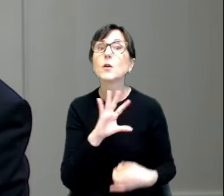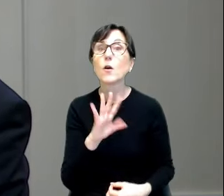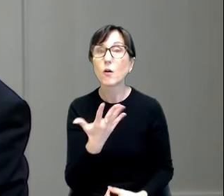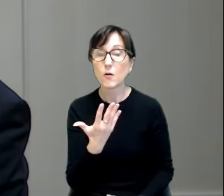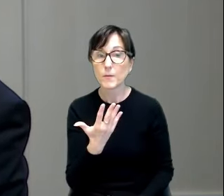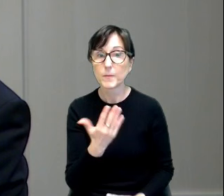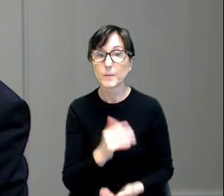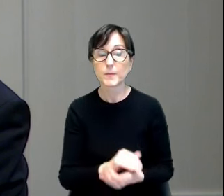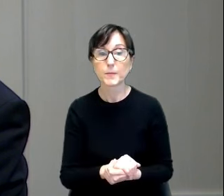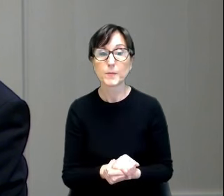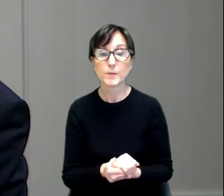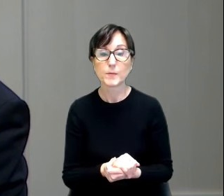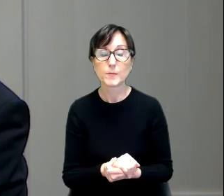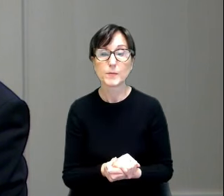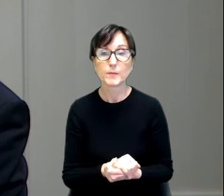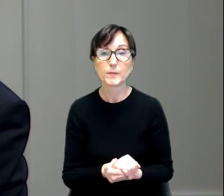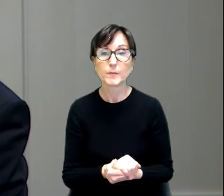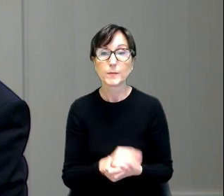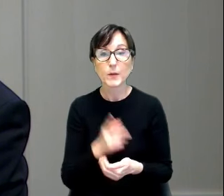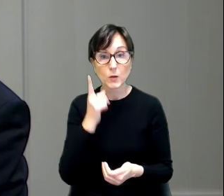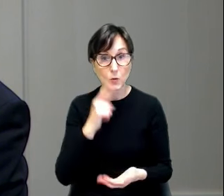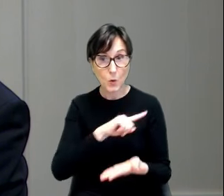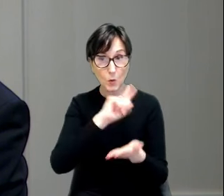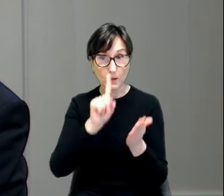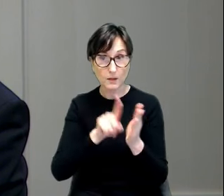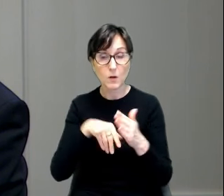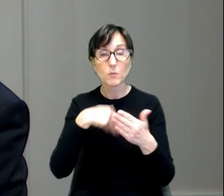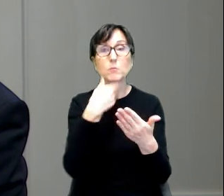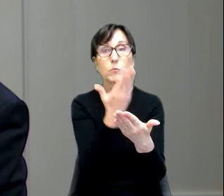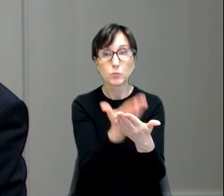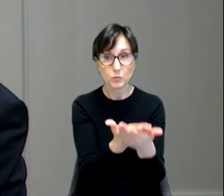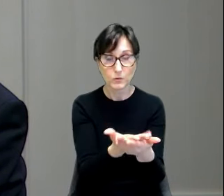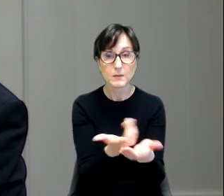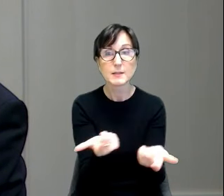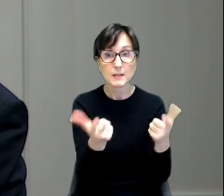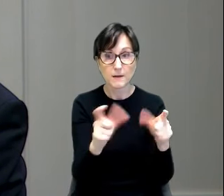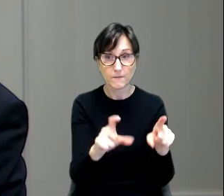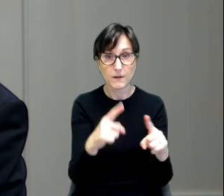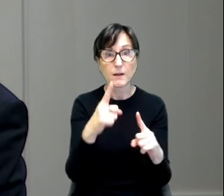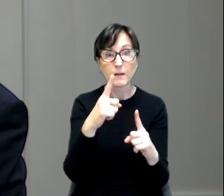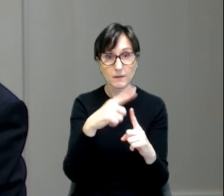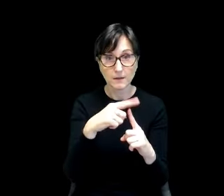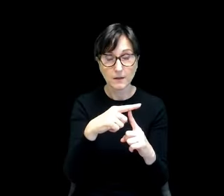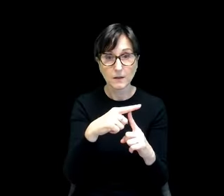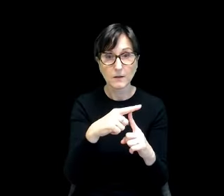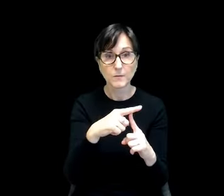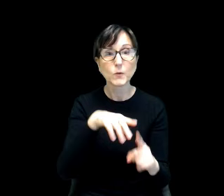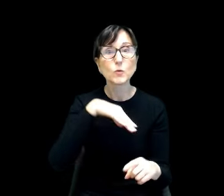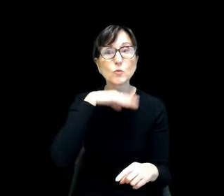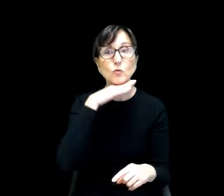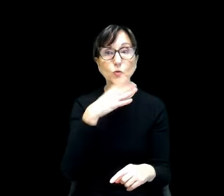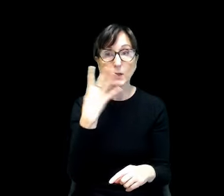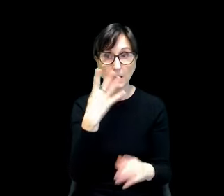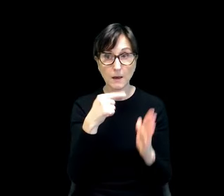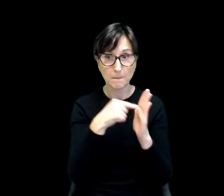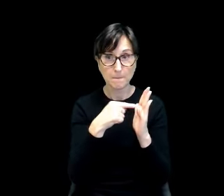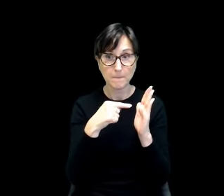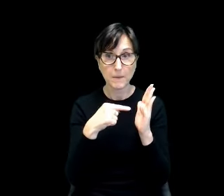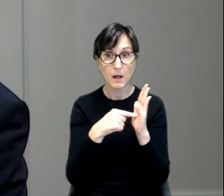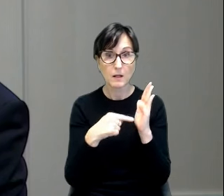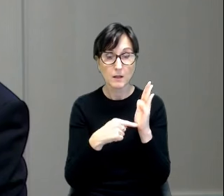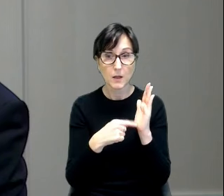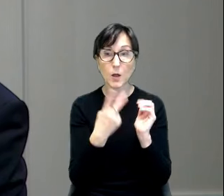būtų klausimas teikiamas ir svarstomas klaipėdos miesto savivaldybės taryboje užtenka surinkti keturis balus du balus gali